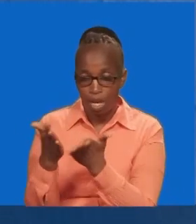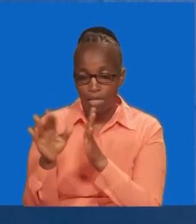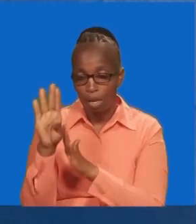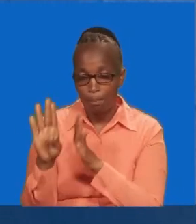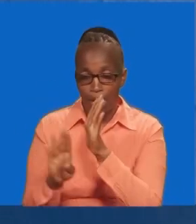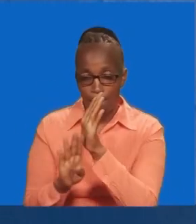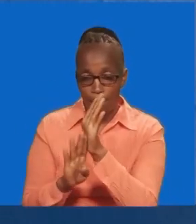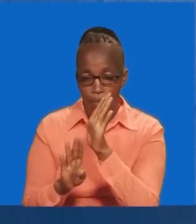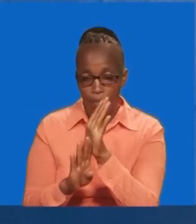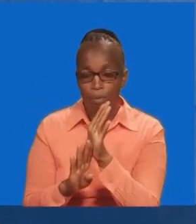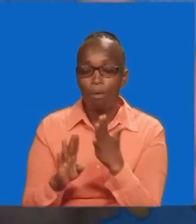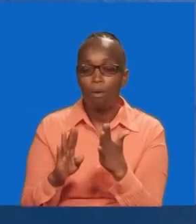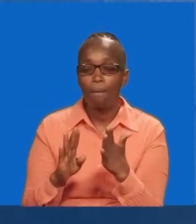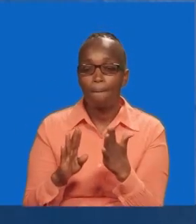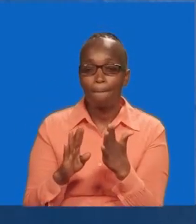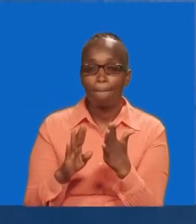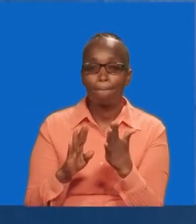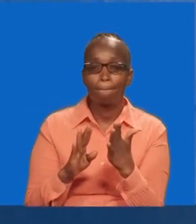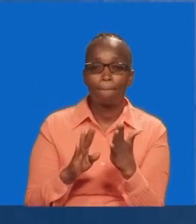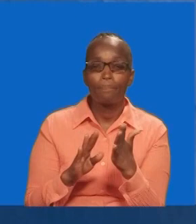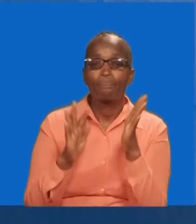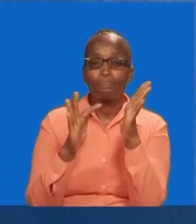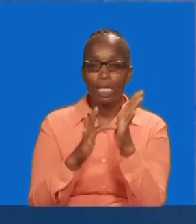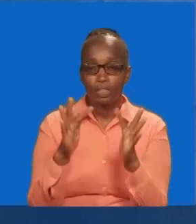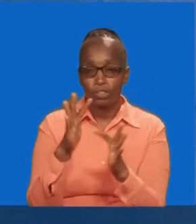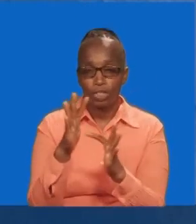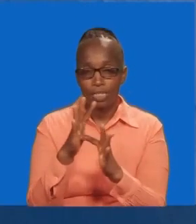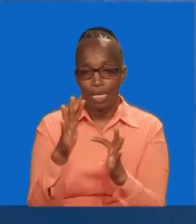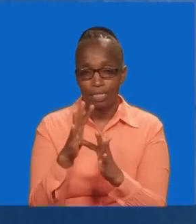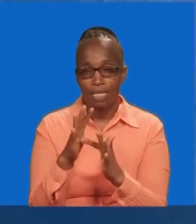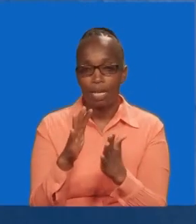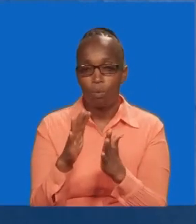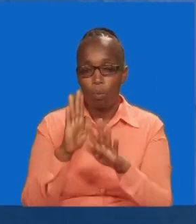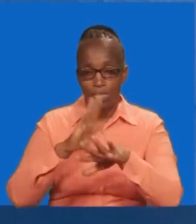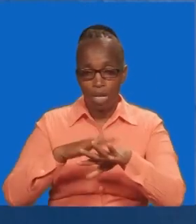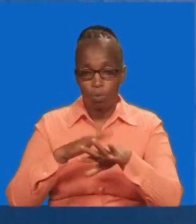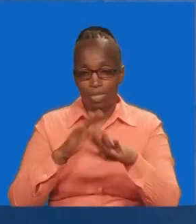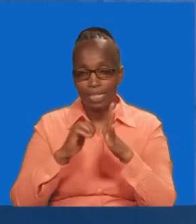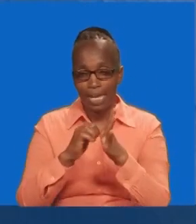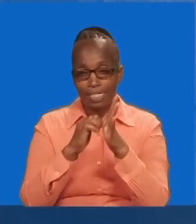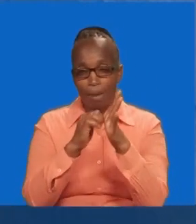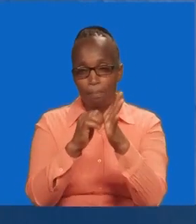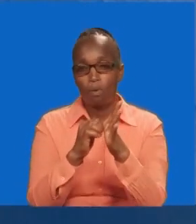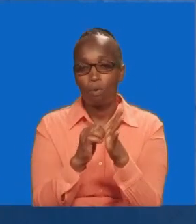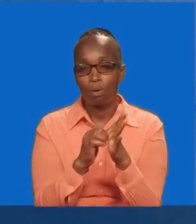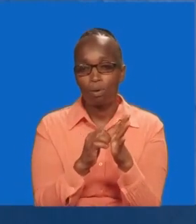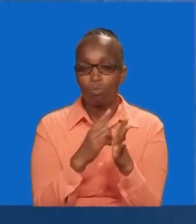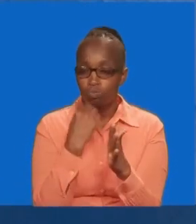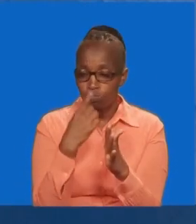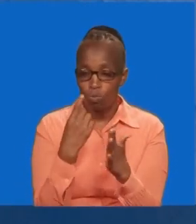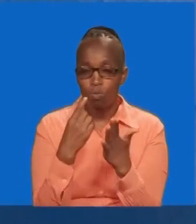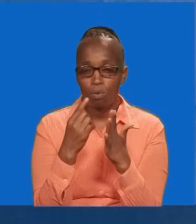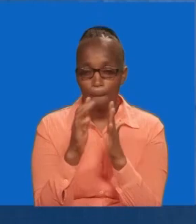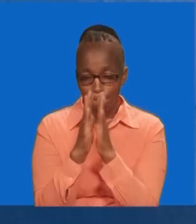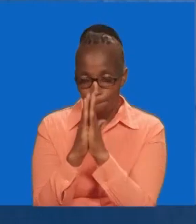kwa Biblia. Na tumepewa ile chambo na Yesu Kristo ndiye alikuwa mfano. Na Mungu